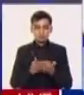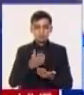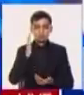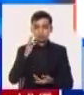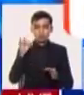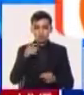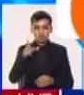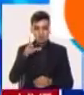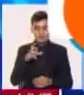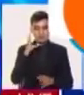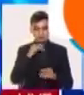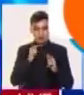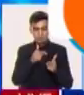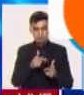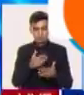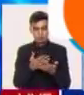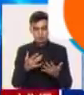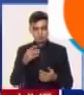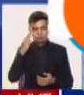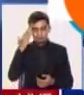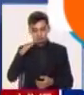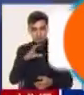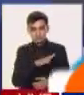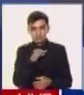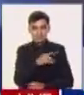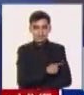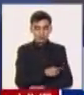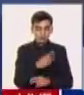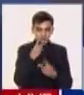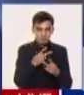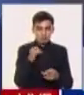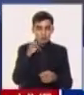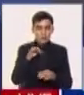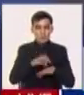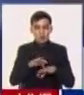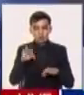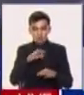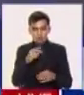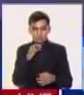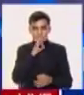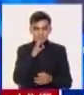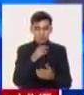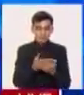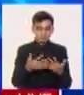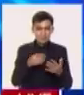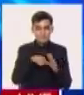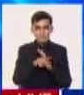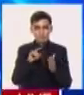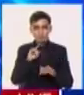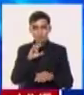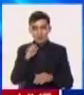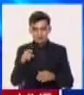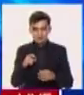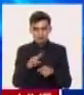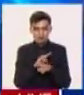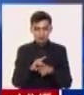может поступить в больницу в бессознательном состоянии. Врач, посмотрев историю болезни, выписанные препараты через базу, получит ложные данные и